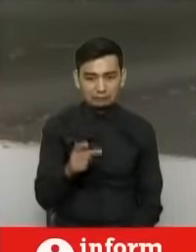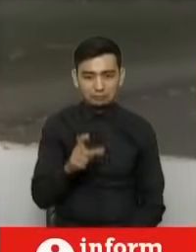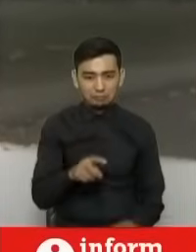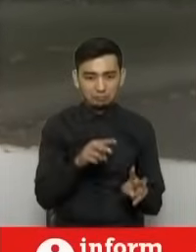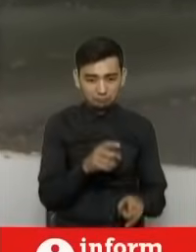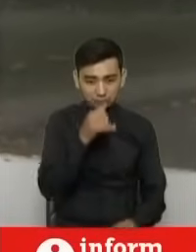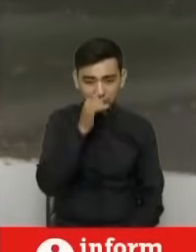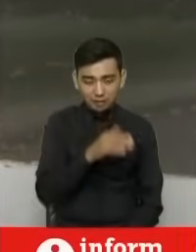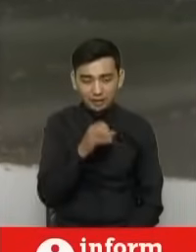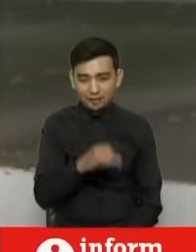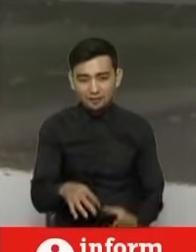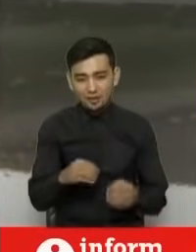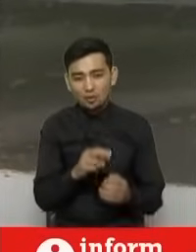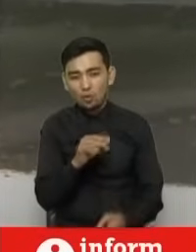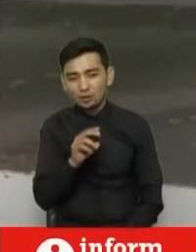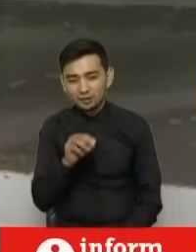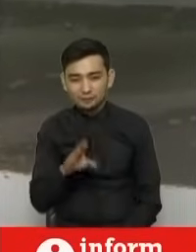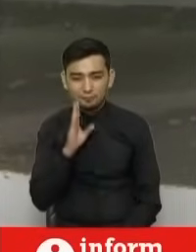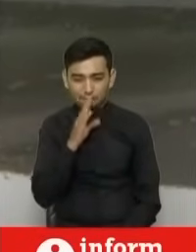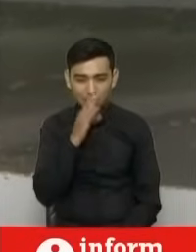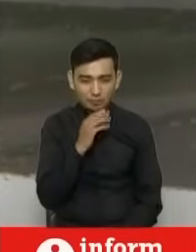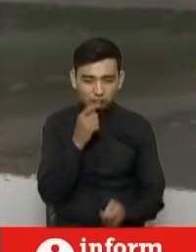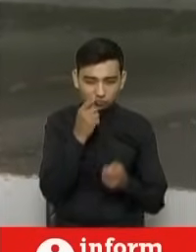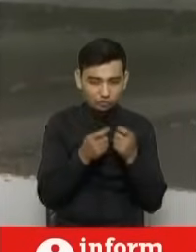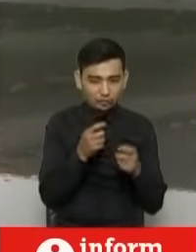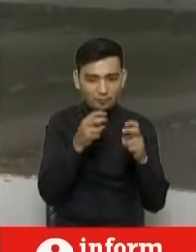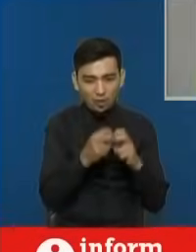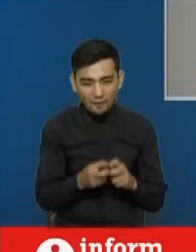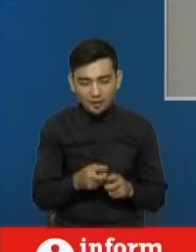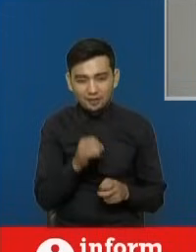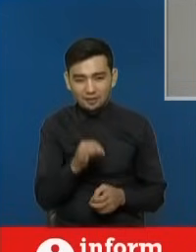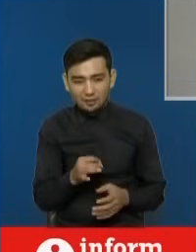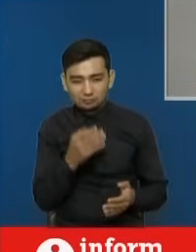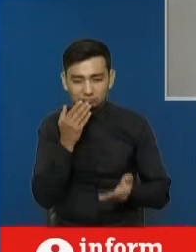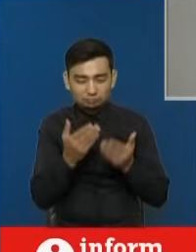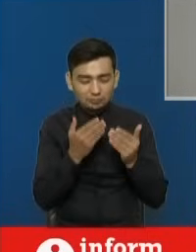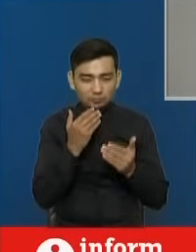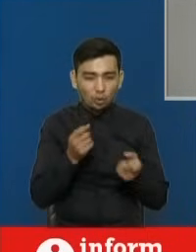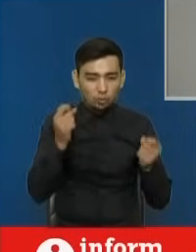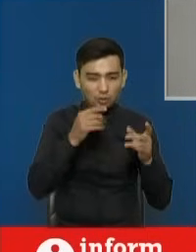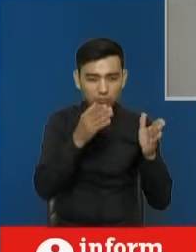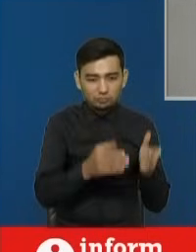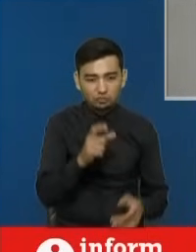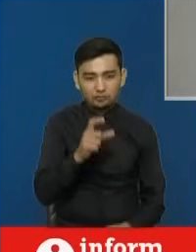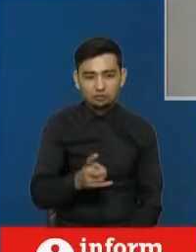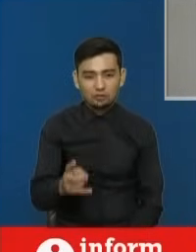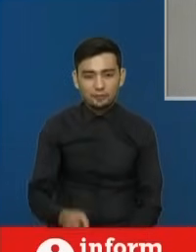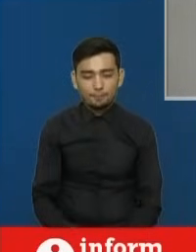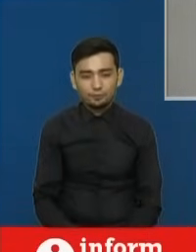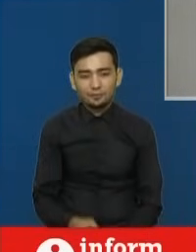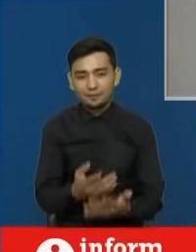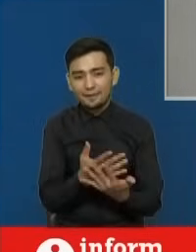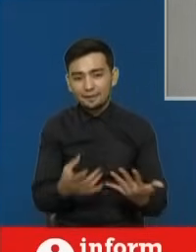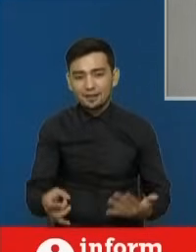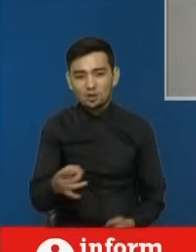согласен и с тем, что кандидатов в родители нужно тщательно проверять и обучать. В некоторых регионах есть факты того, что,